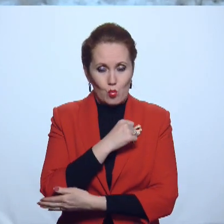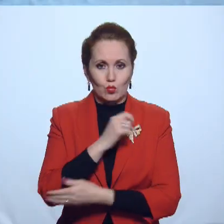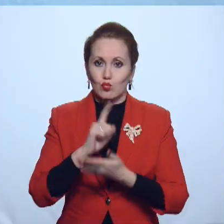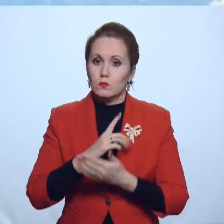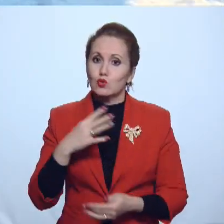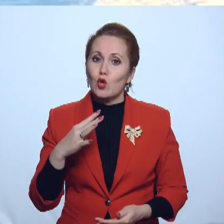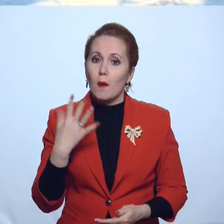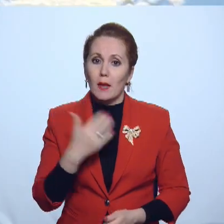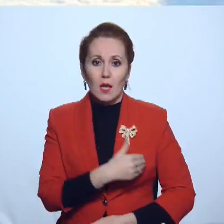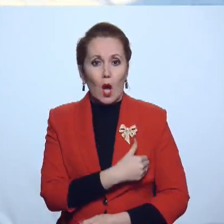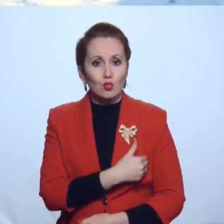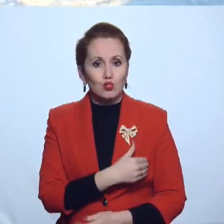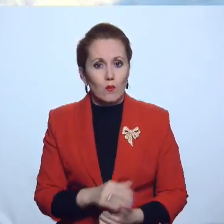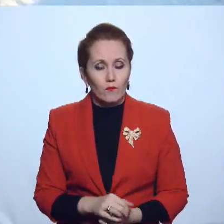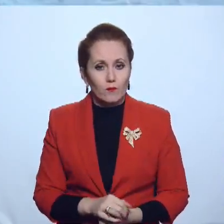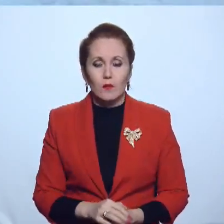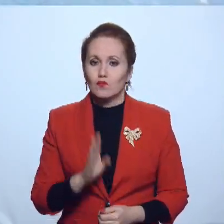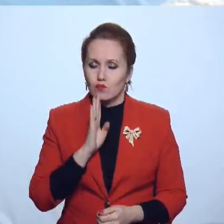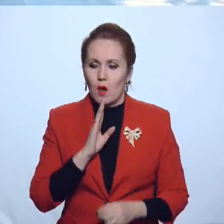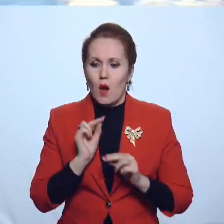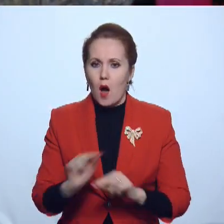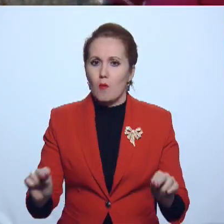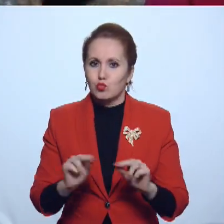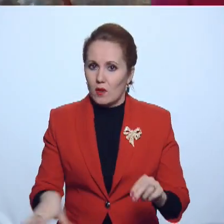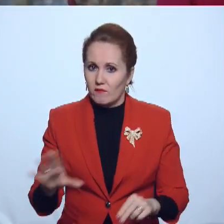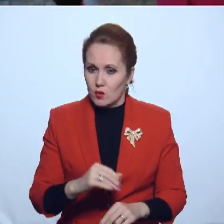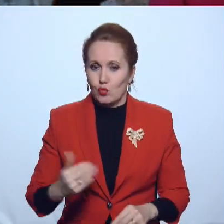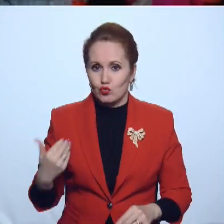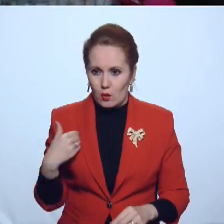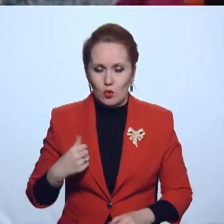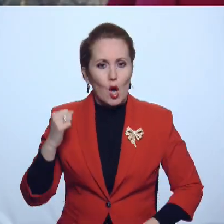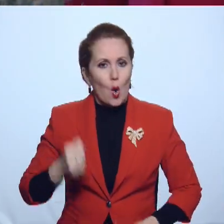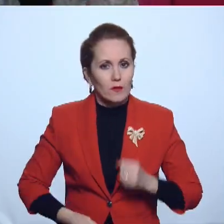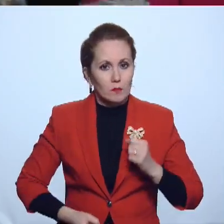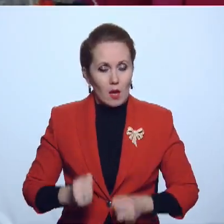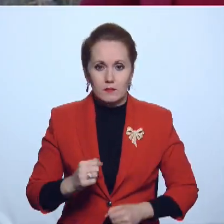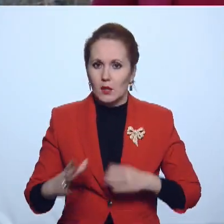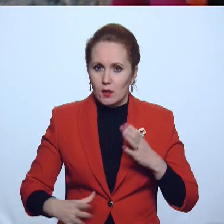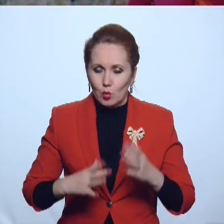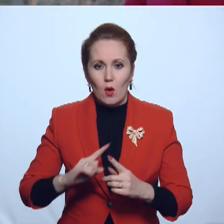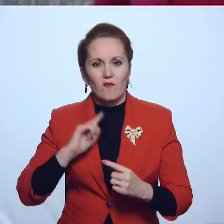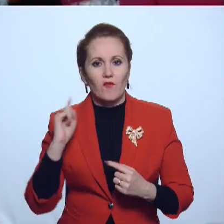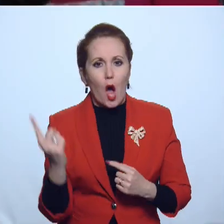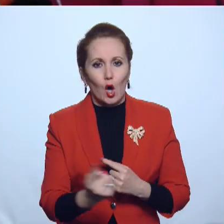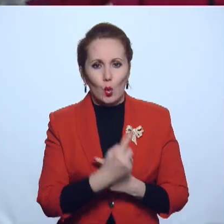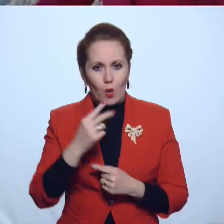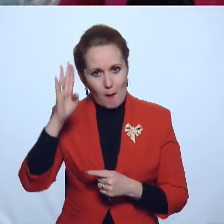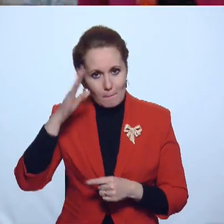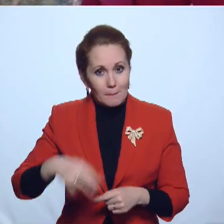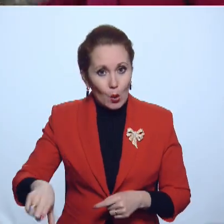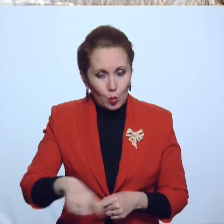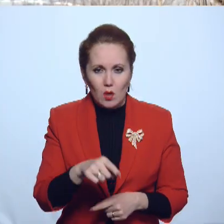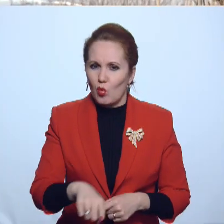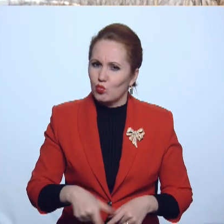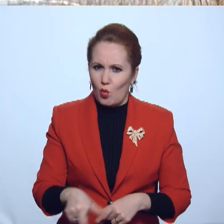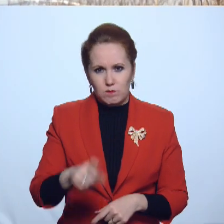45 градусов. Елена Агафонова уже 3 года обучает всех желающих скандинавской ходьбе. Тренируются вокруг пруда деревни Пычанки, но дорога